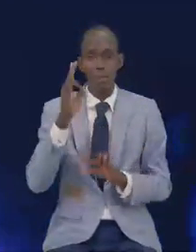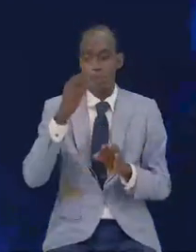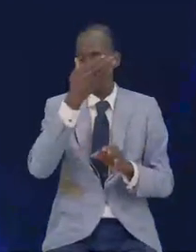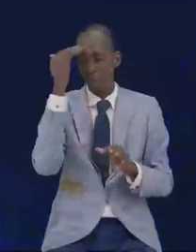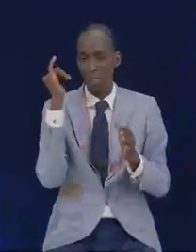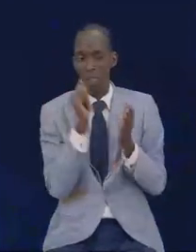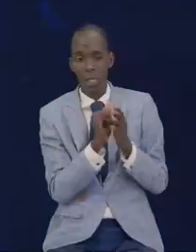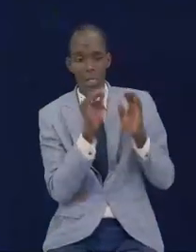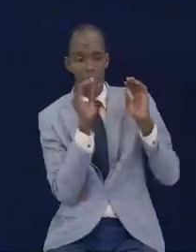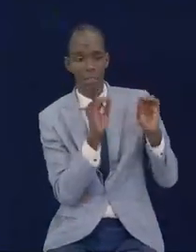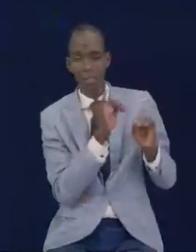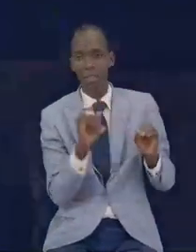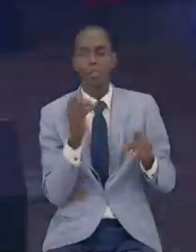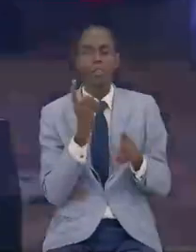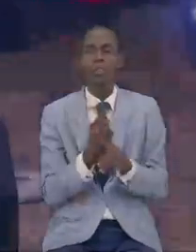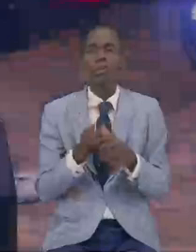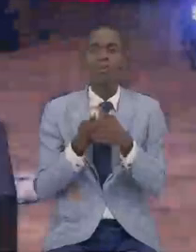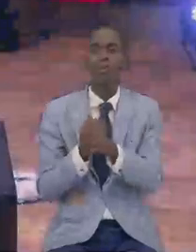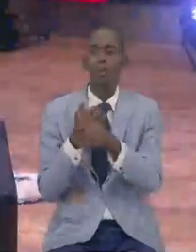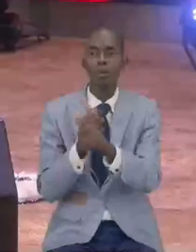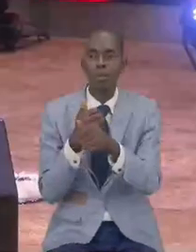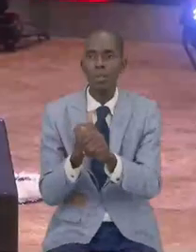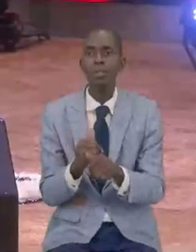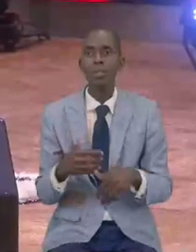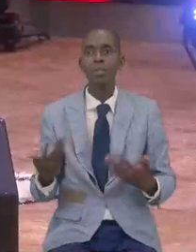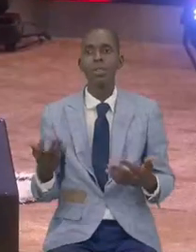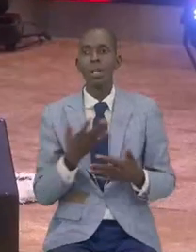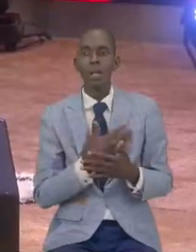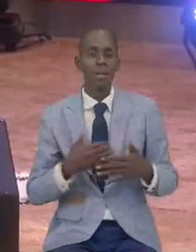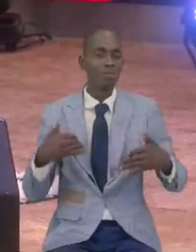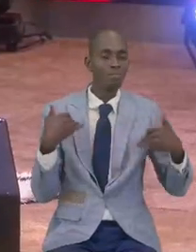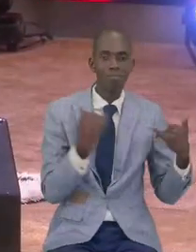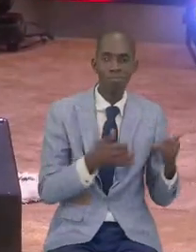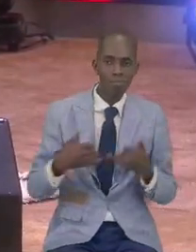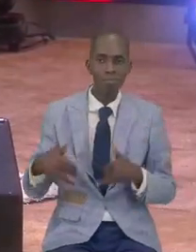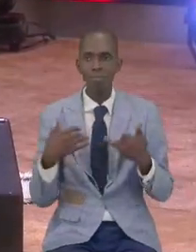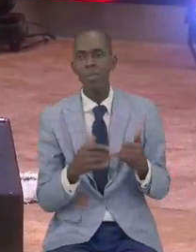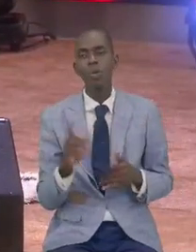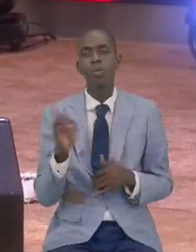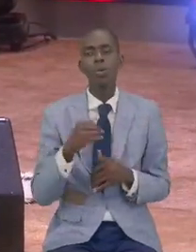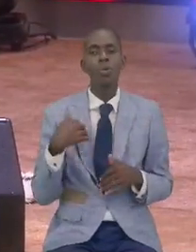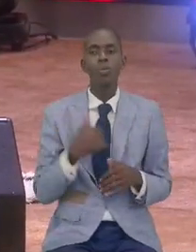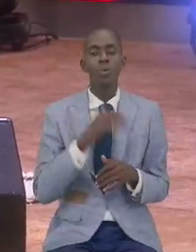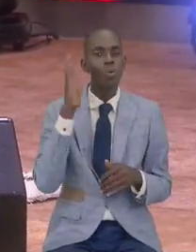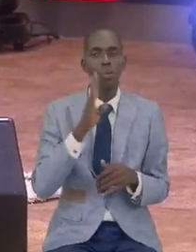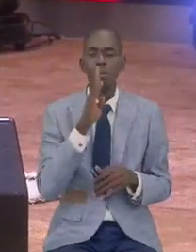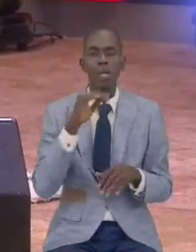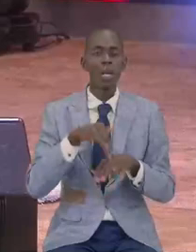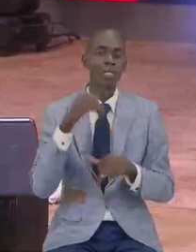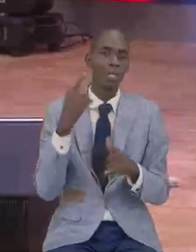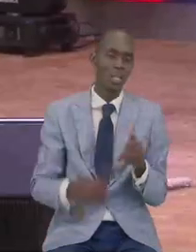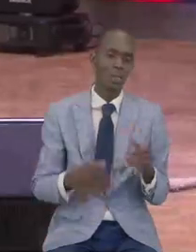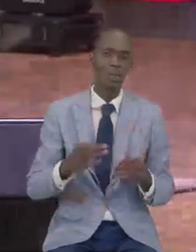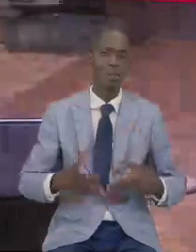là, alors on court, on est en train de se réjouir, mais où allons-nous passer l'éternité? Alors, il ne faut pas